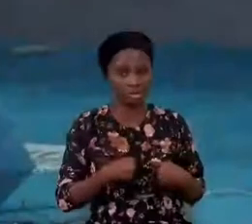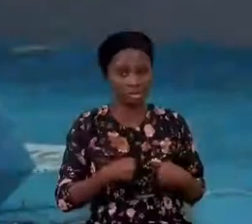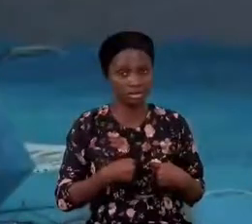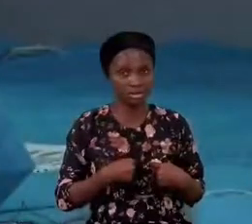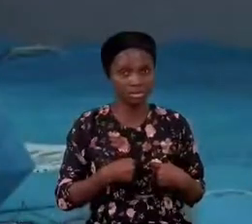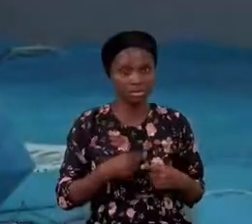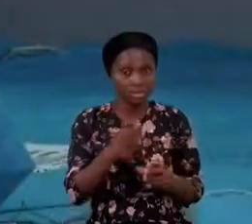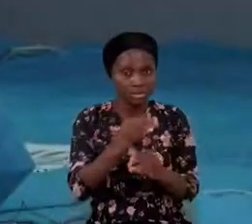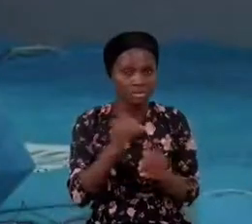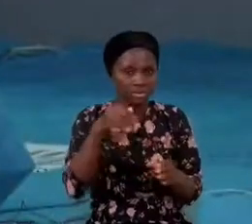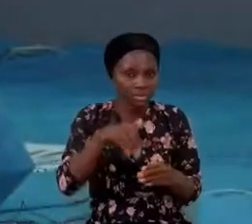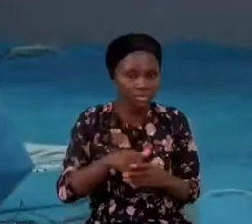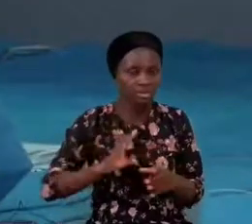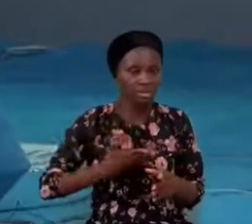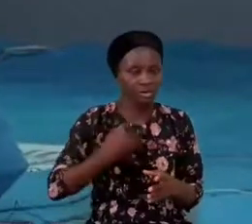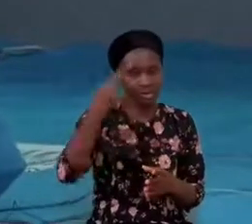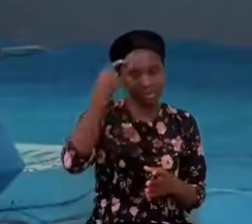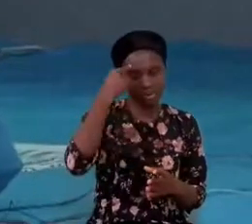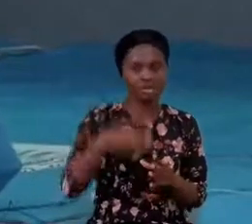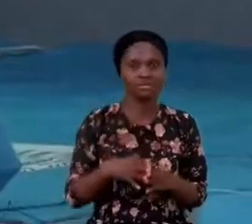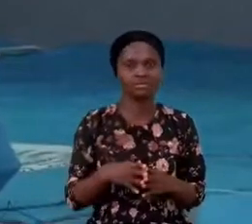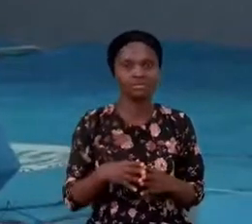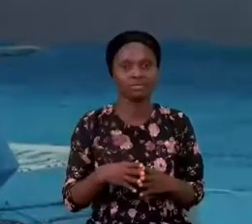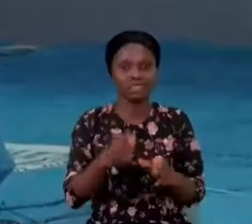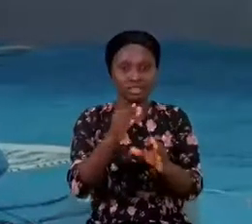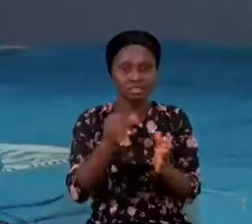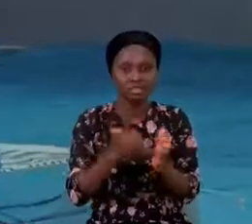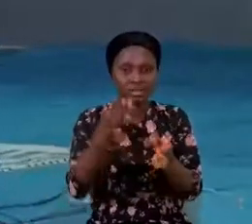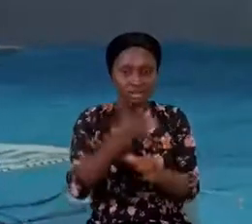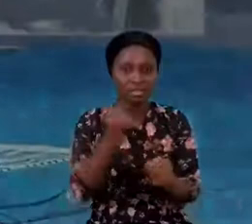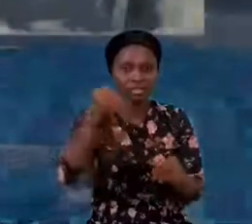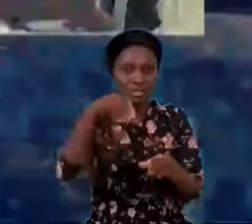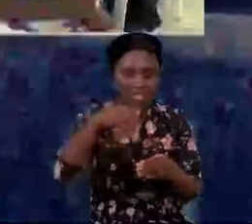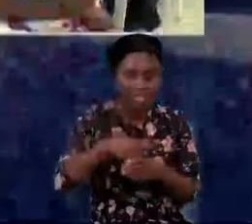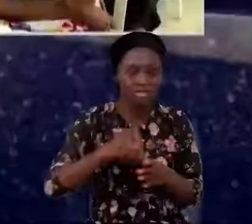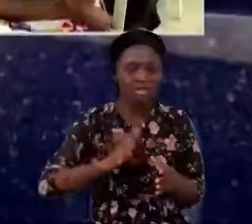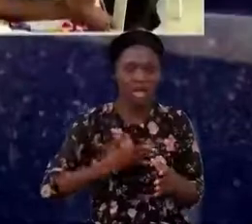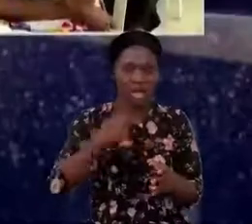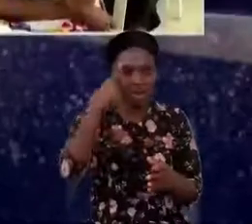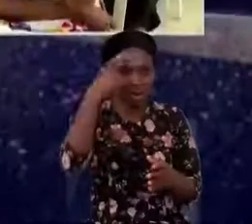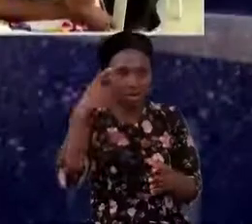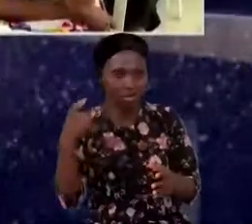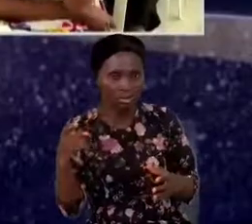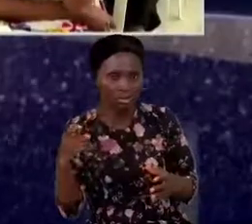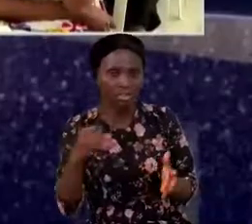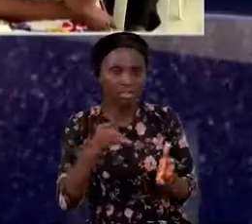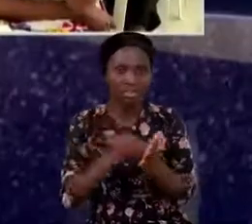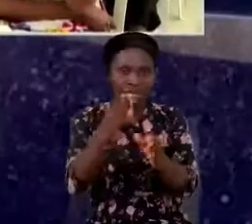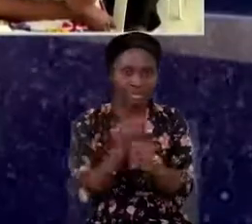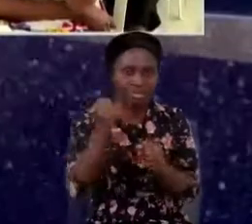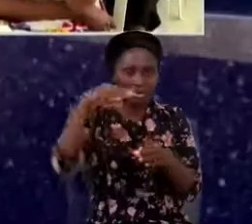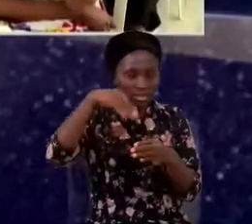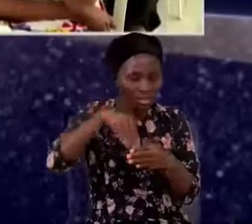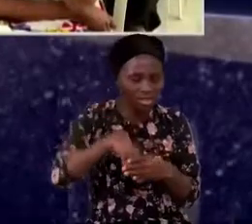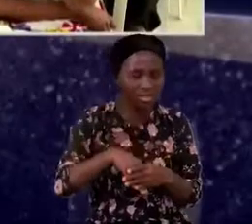Il englobe nos rêves. Il englobe notre vision, il englobe notre ambition, il englobe